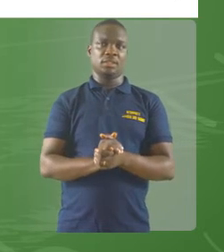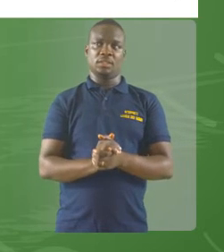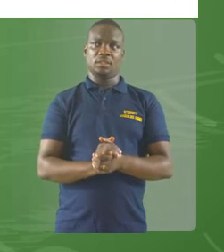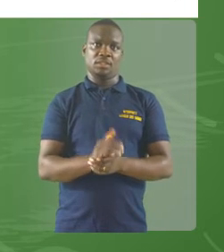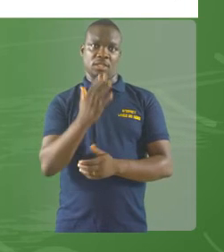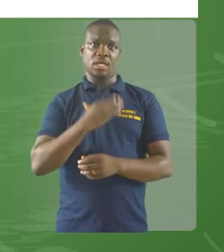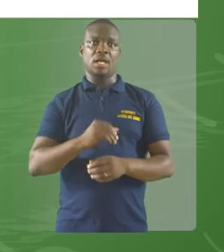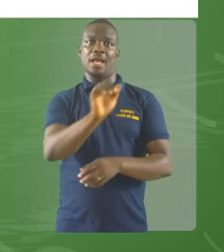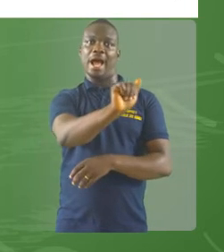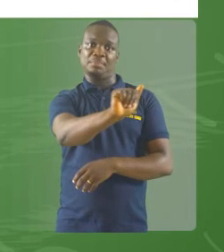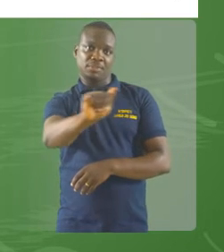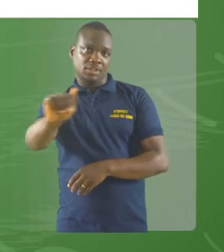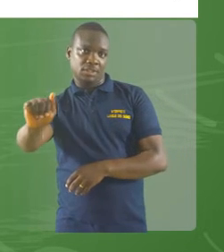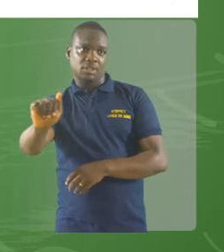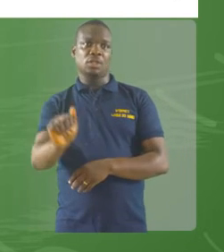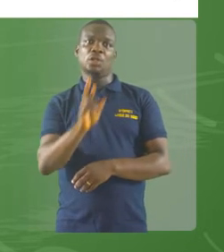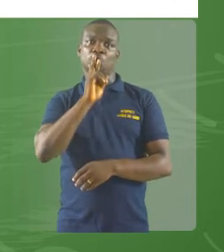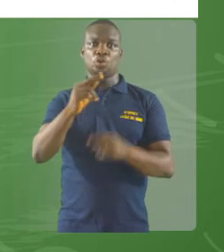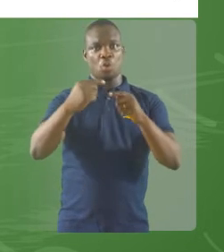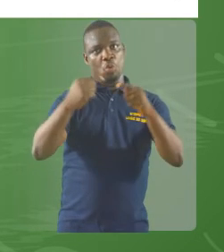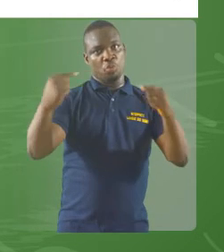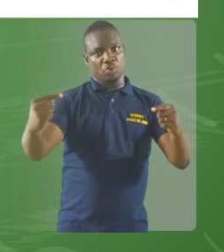et leurs abscisses seront opposées.